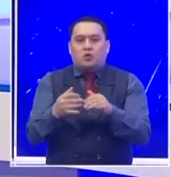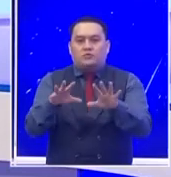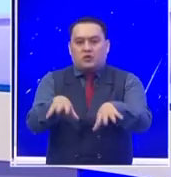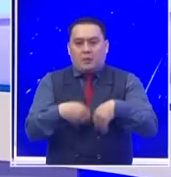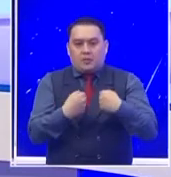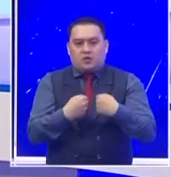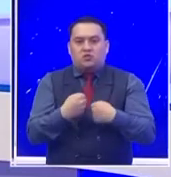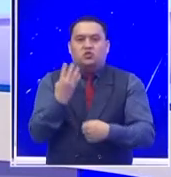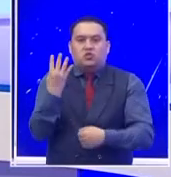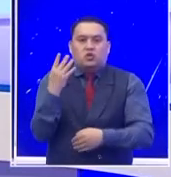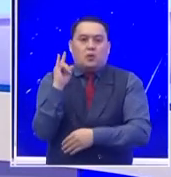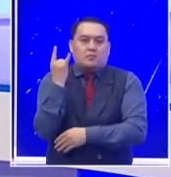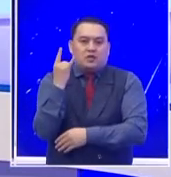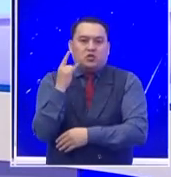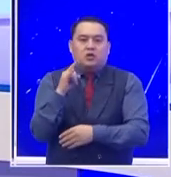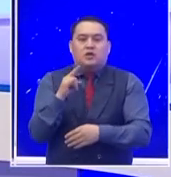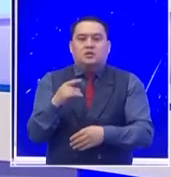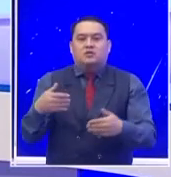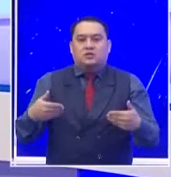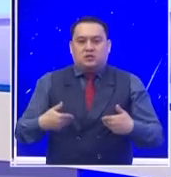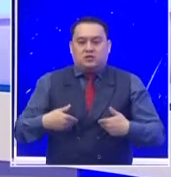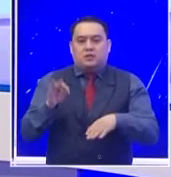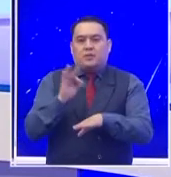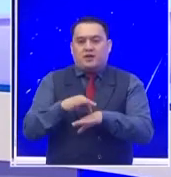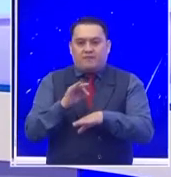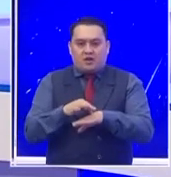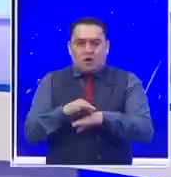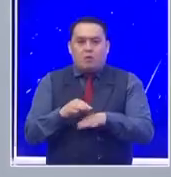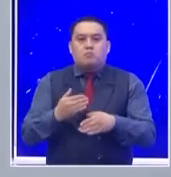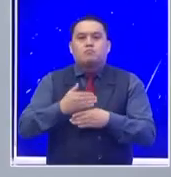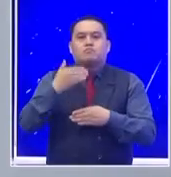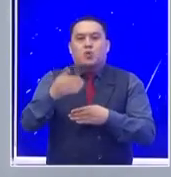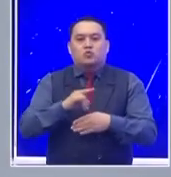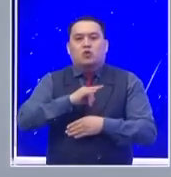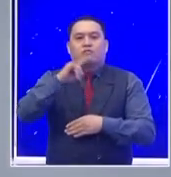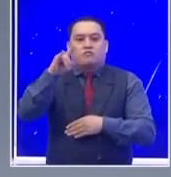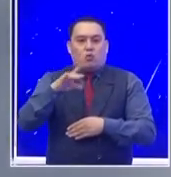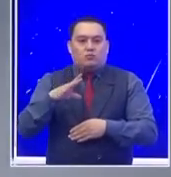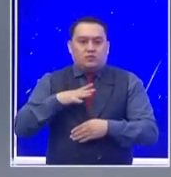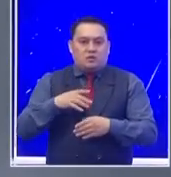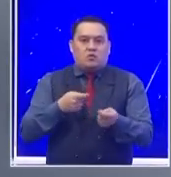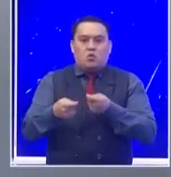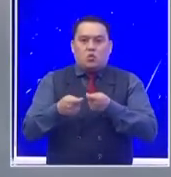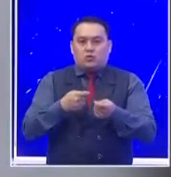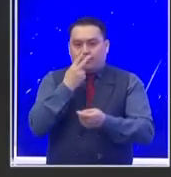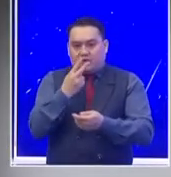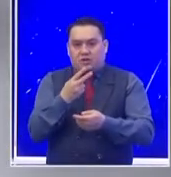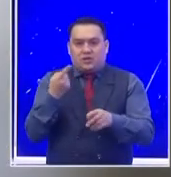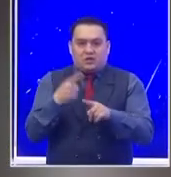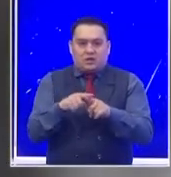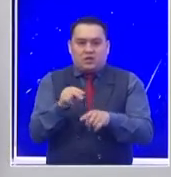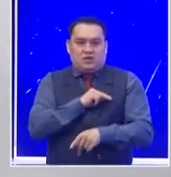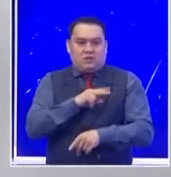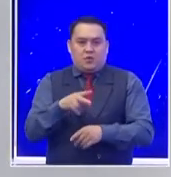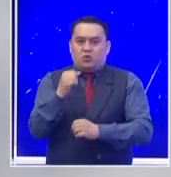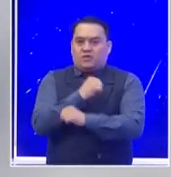усть-каменогорск 4 месячного малыша спине в мане и уже после того как самолет набрал высоту командир экипажа заметил техническую неисправность